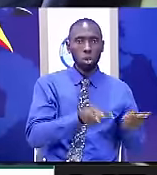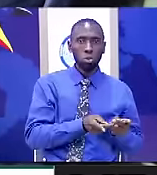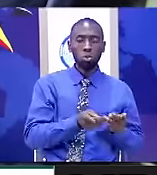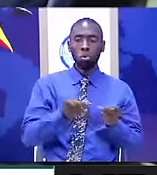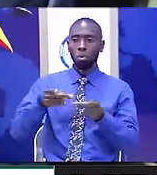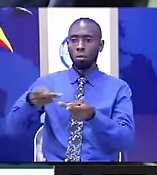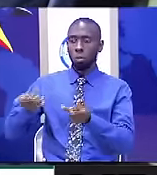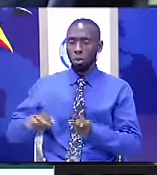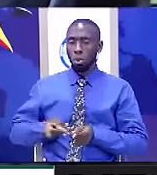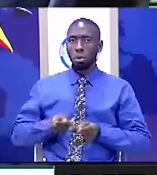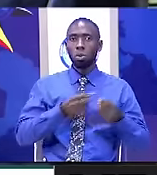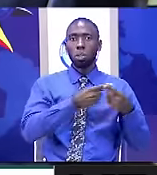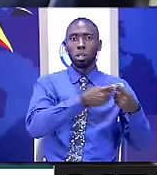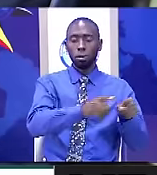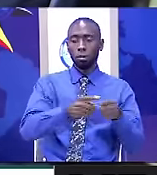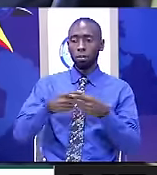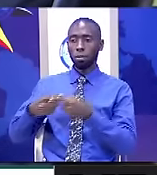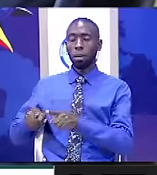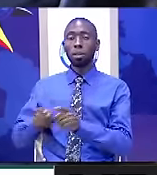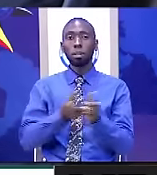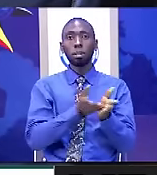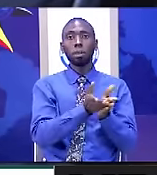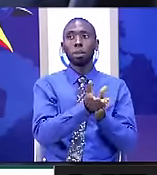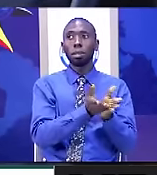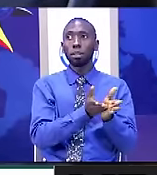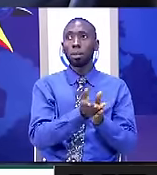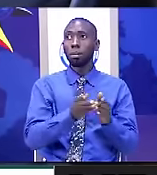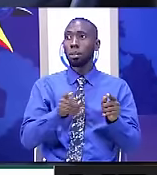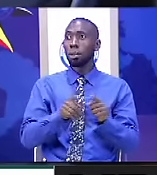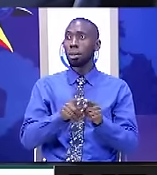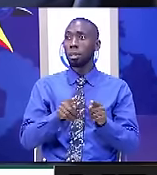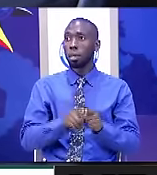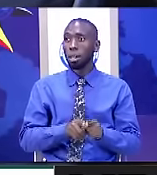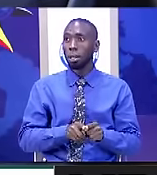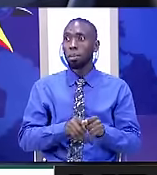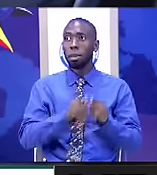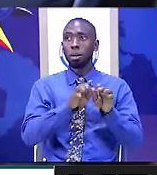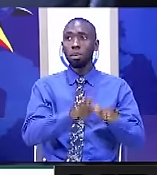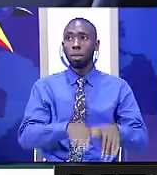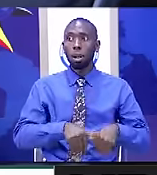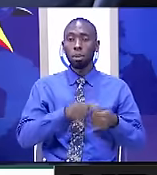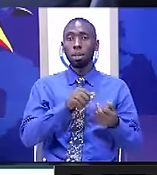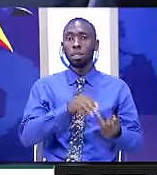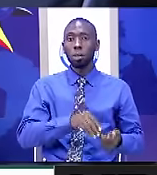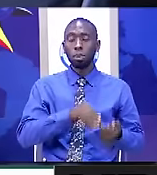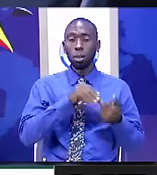Cecilia Ogwal mu parliament mu lutuulo lw'enjawulo.